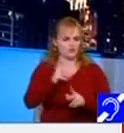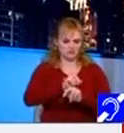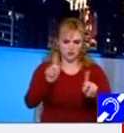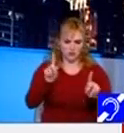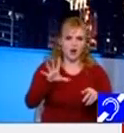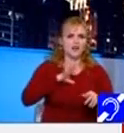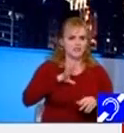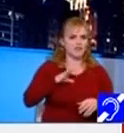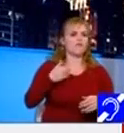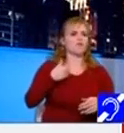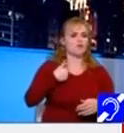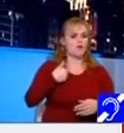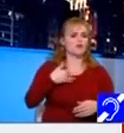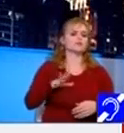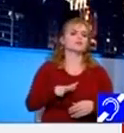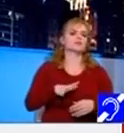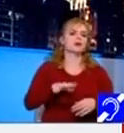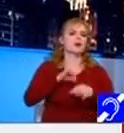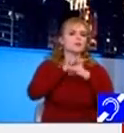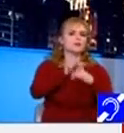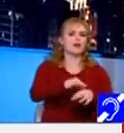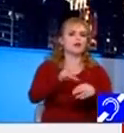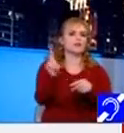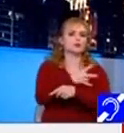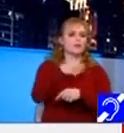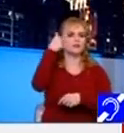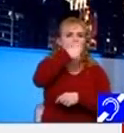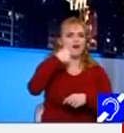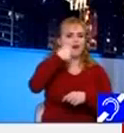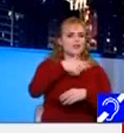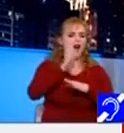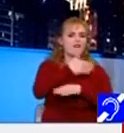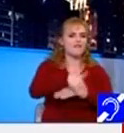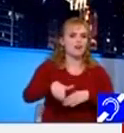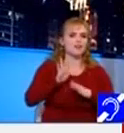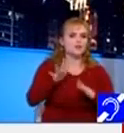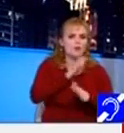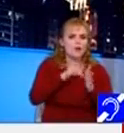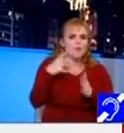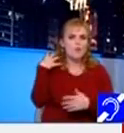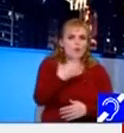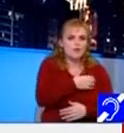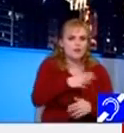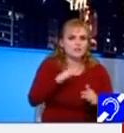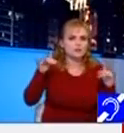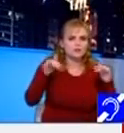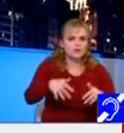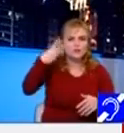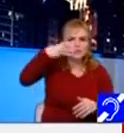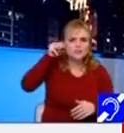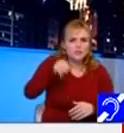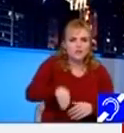buni în alte țări. Numai în București, la o singură petrecere, s-au strâns peste 30.000 de persoane. Peste 100 de hituri au